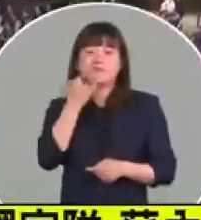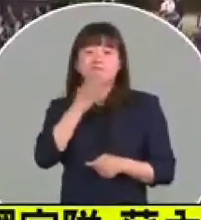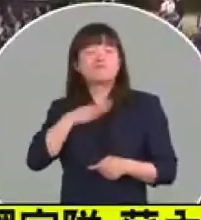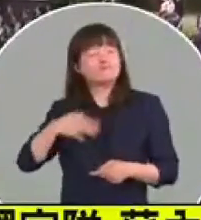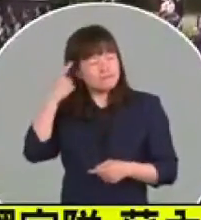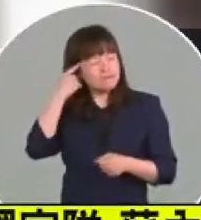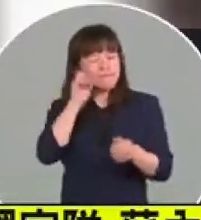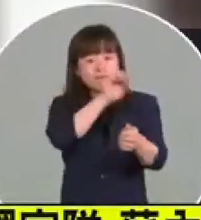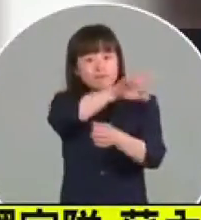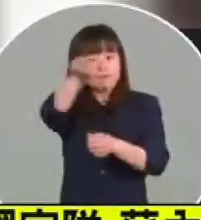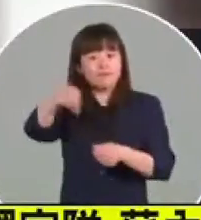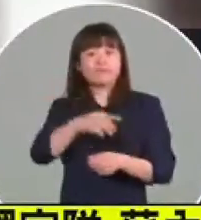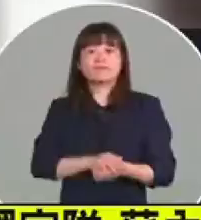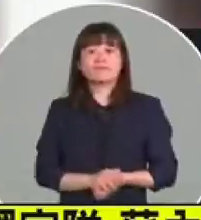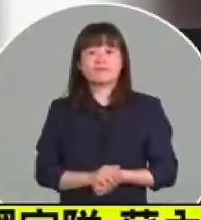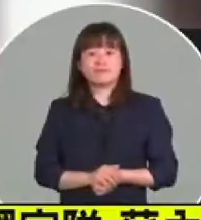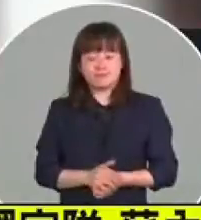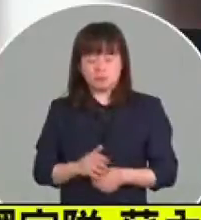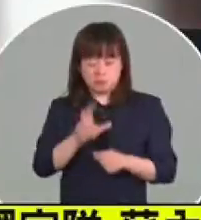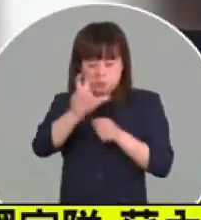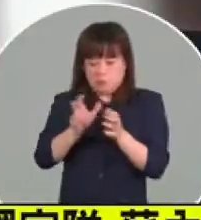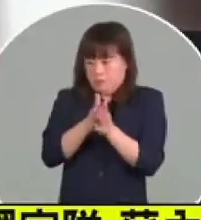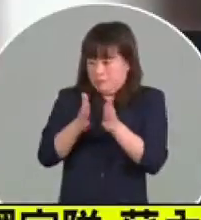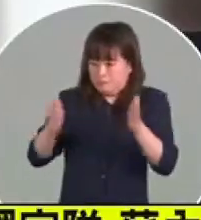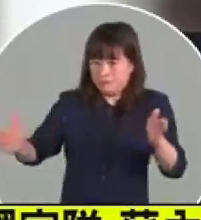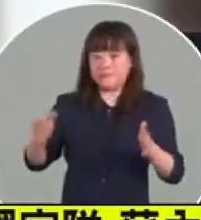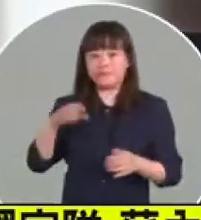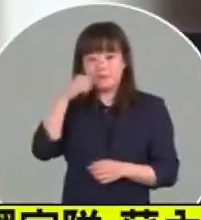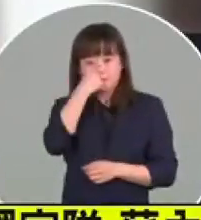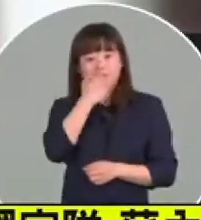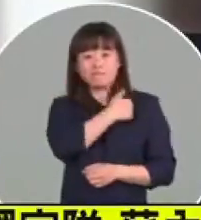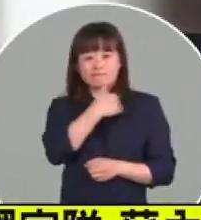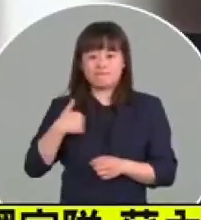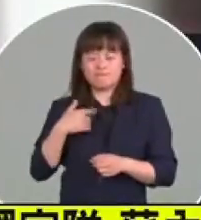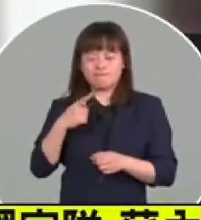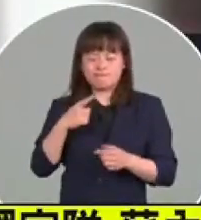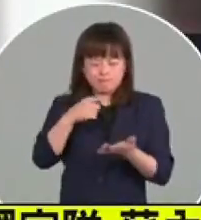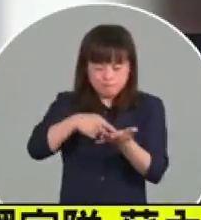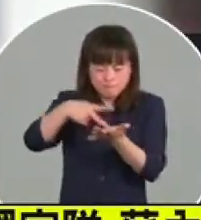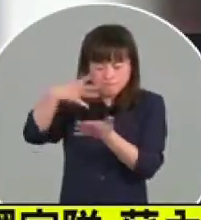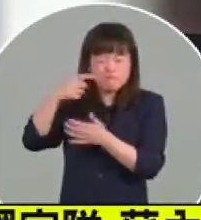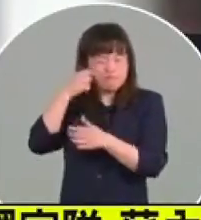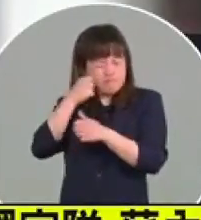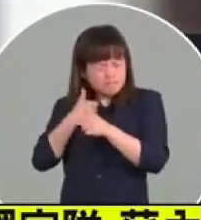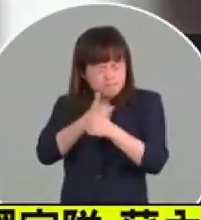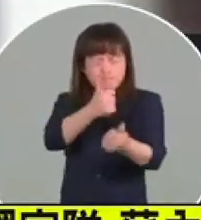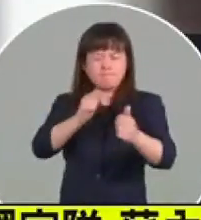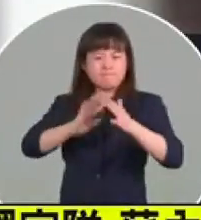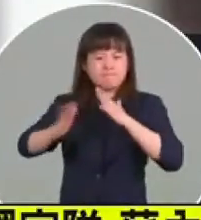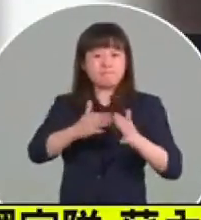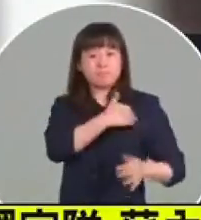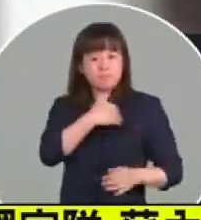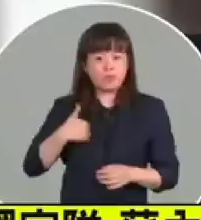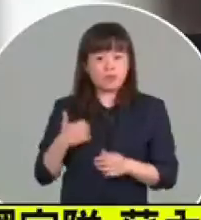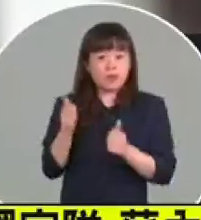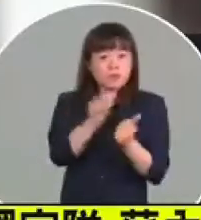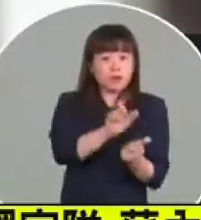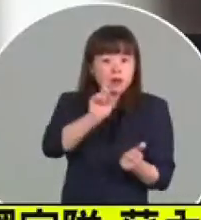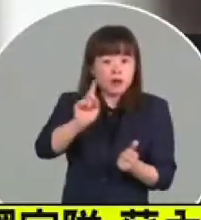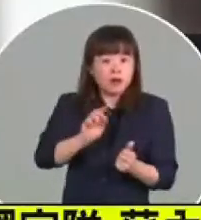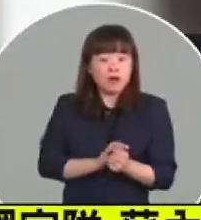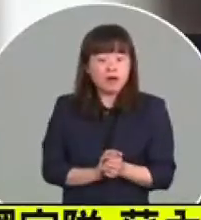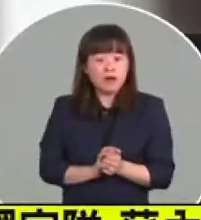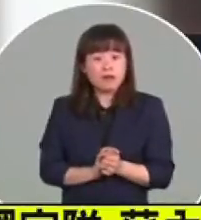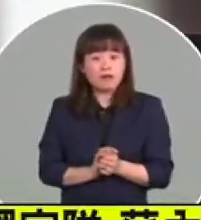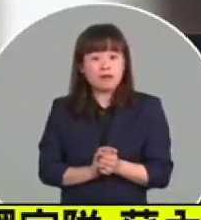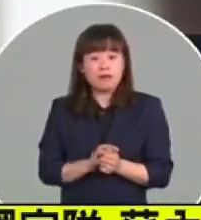我想要告诉大家，70年来台湾可以度过一次又一次的挑战，依靠的从